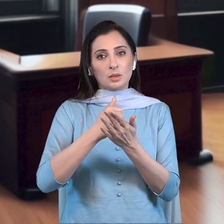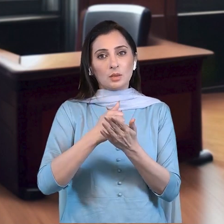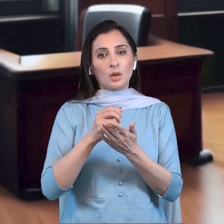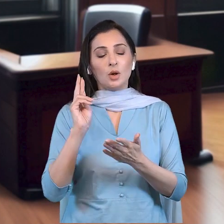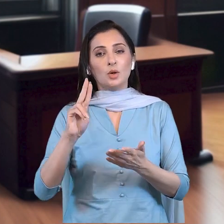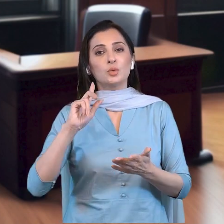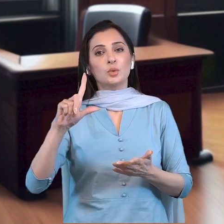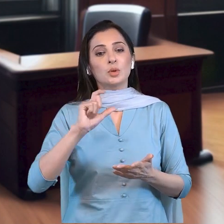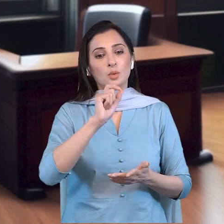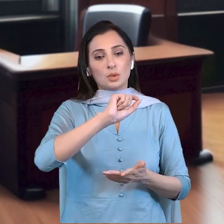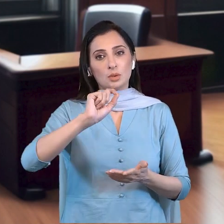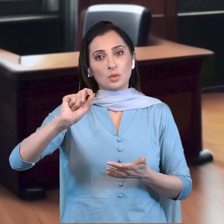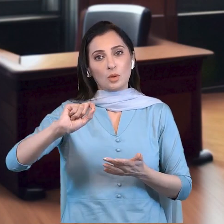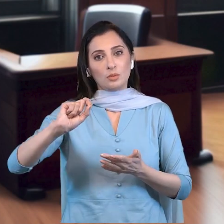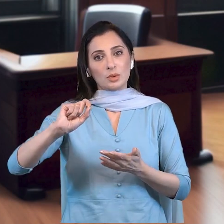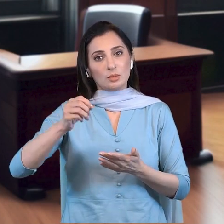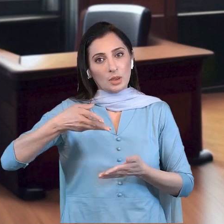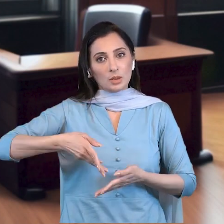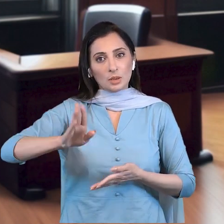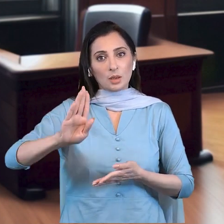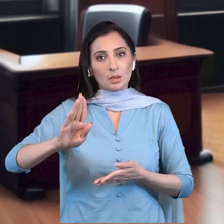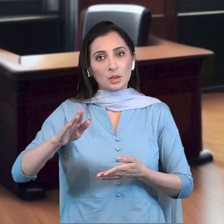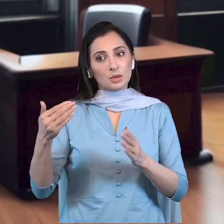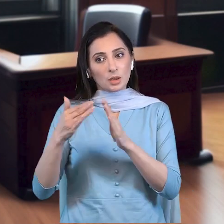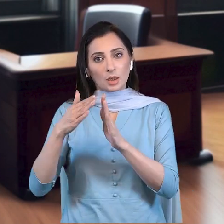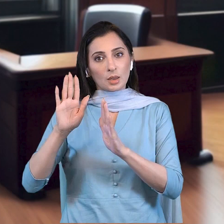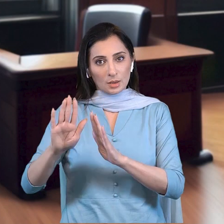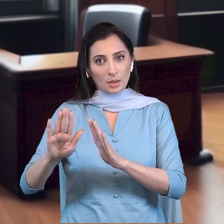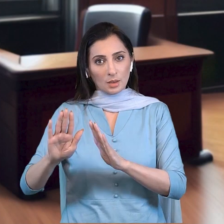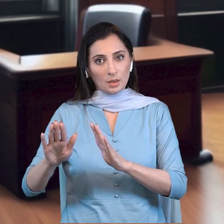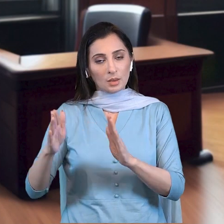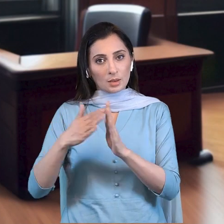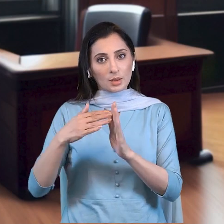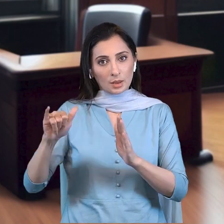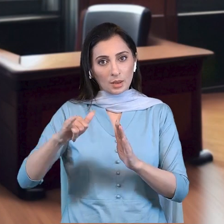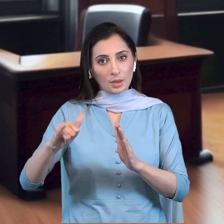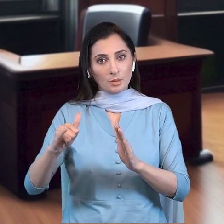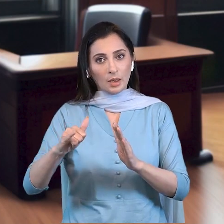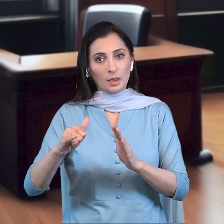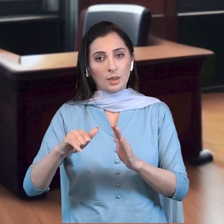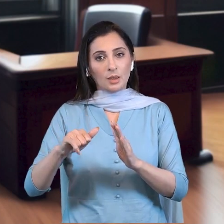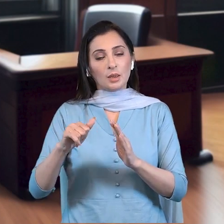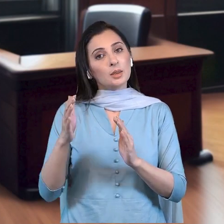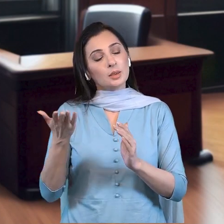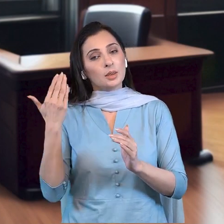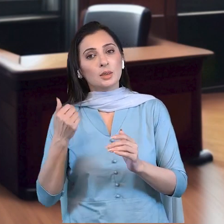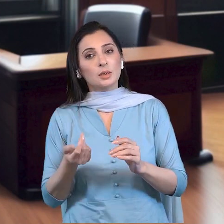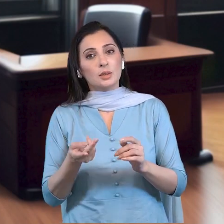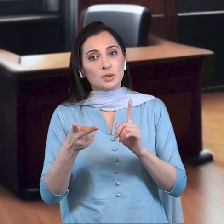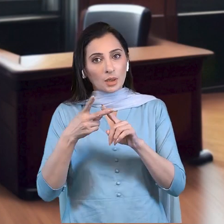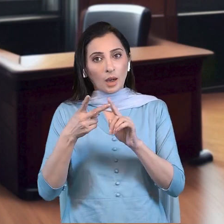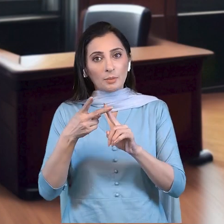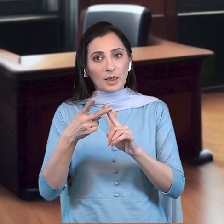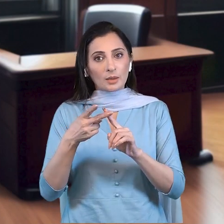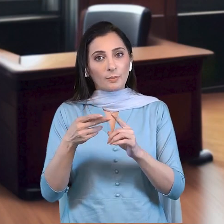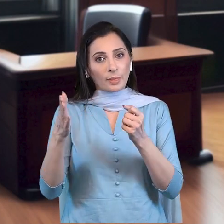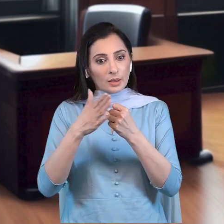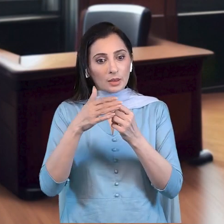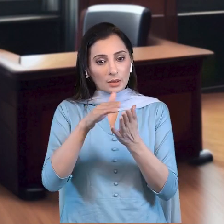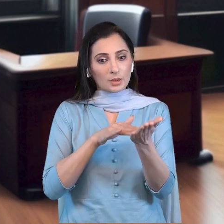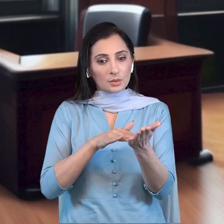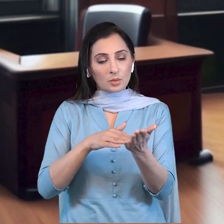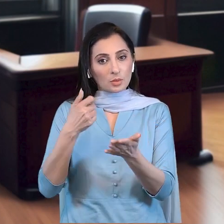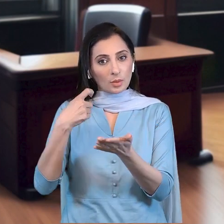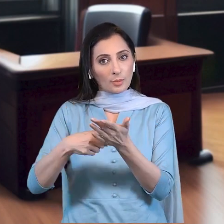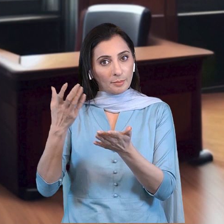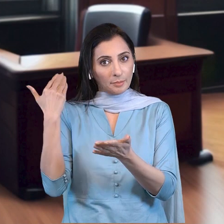وہ ریزیڈنٹ ہو یا پھر جہاں وہ نکاح نامہ رجسٹر ہو. وہاں وہ کورٹ کا فیصلہ فائل کریں گی، اور فیصلہ